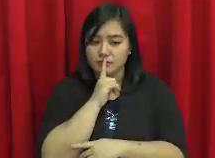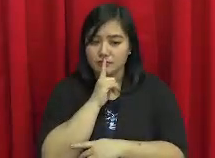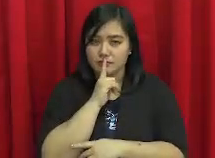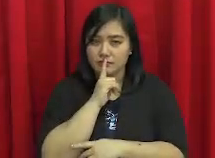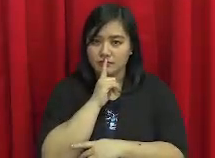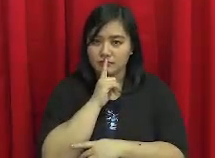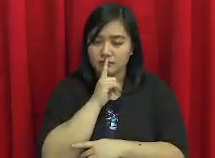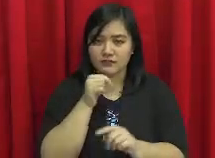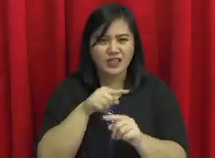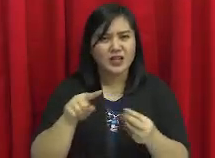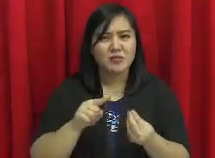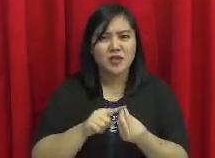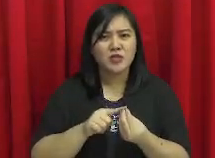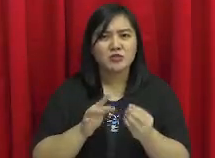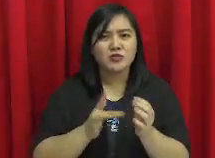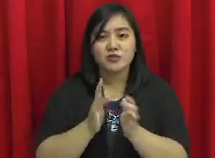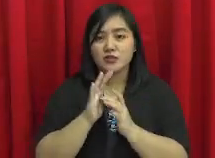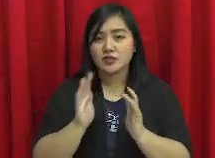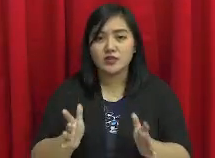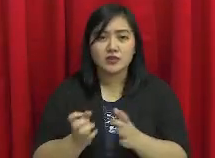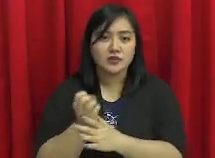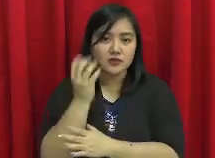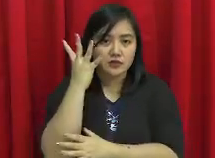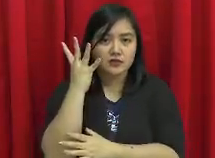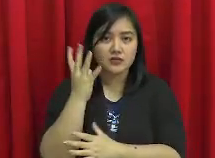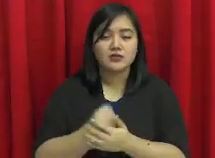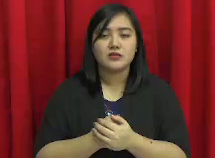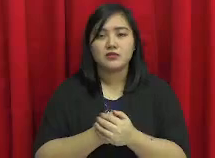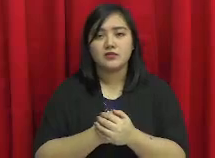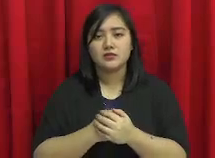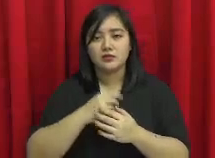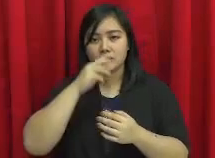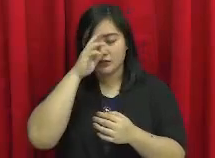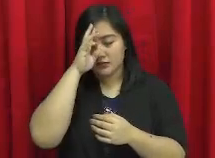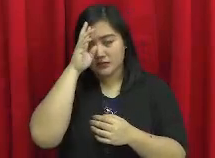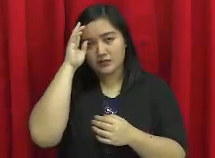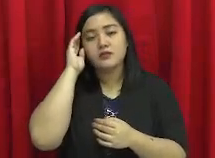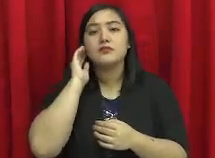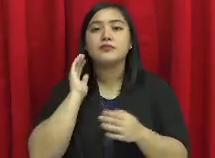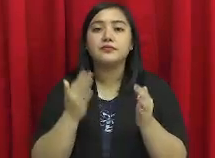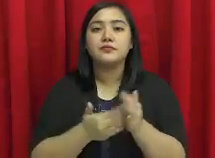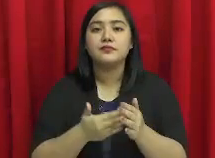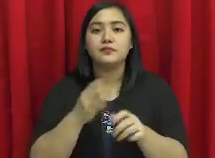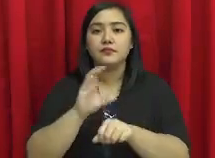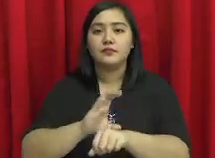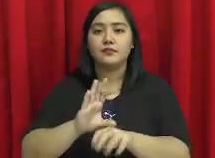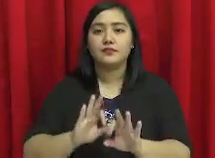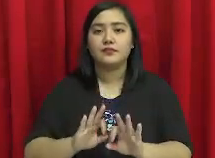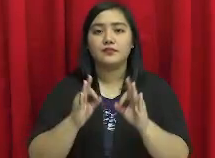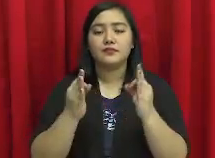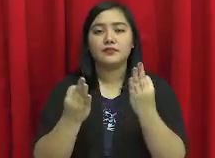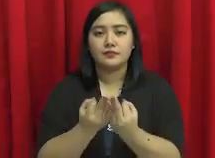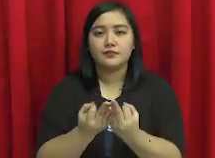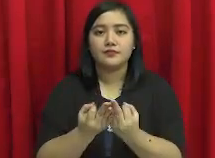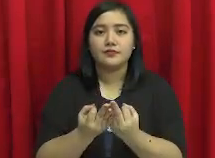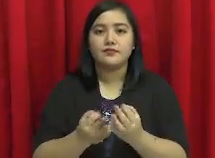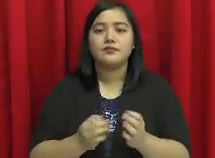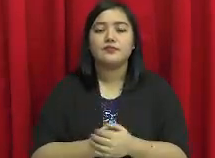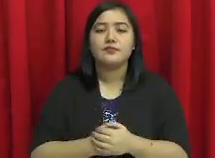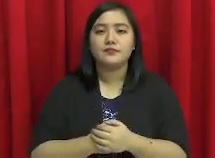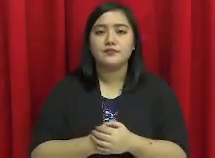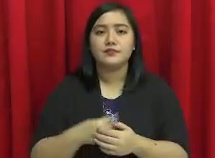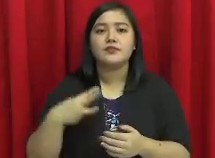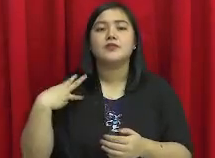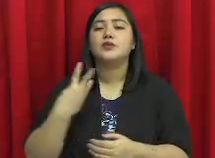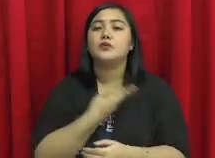sa Christian growth po natin. That's right. Alam niyo po, again, church family, in behalf of our pastor, lagi po